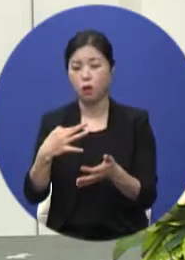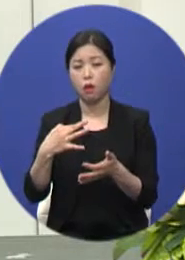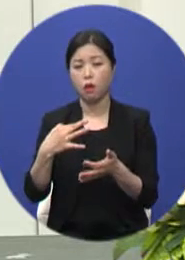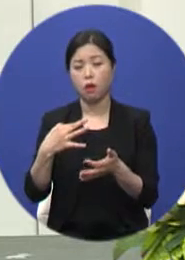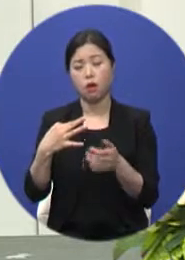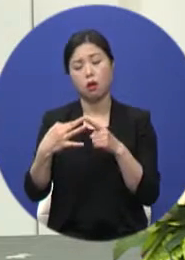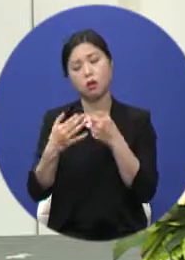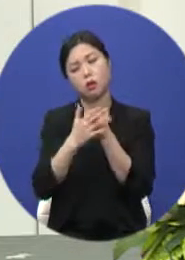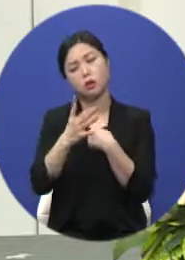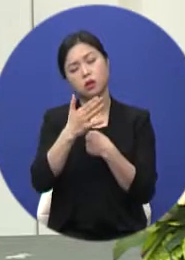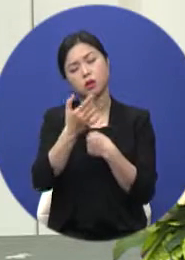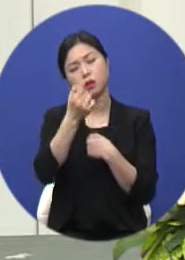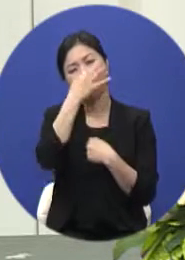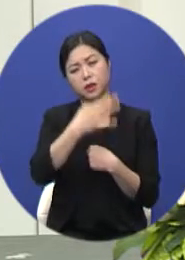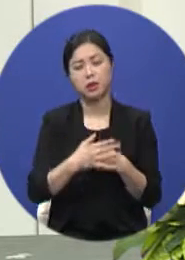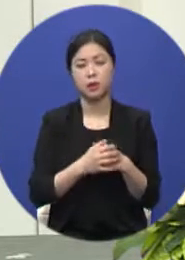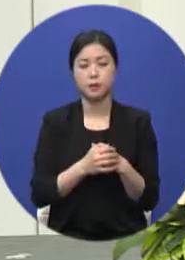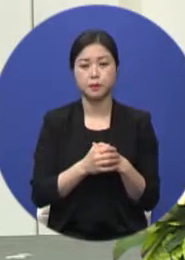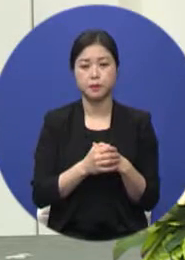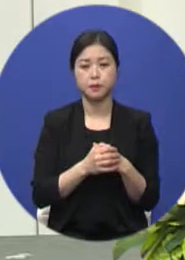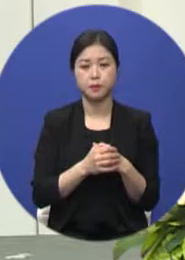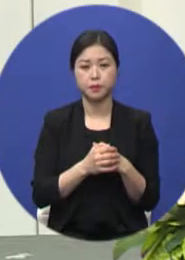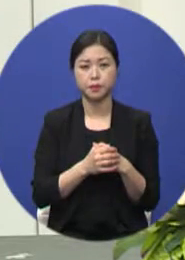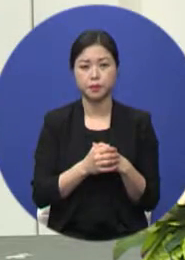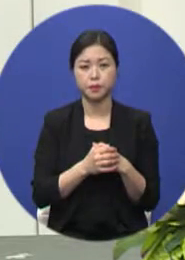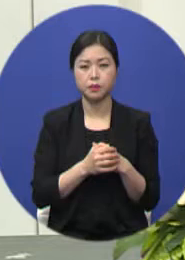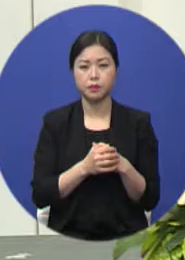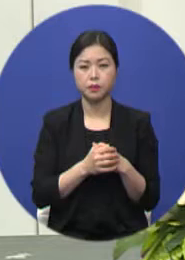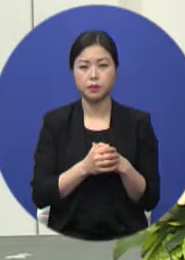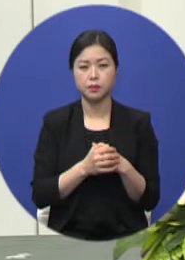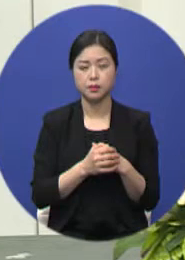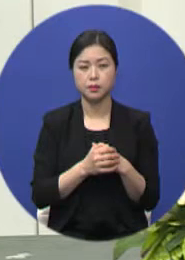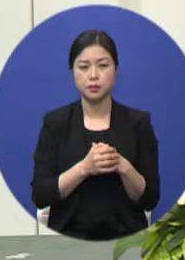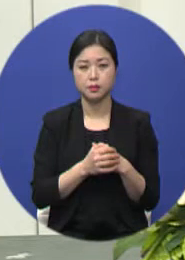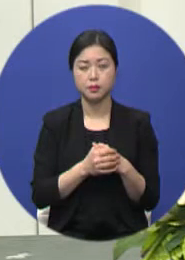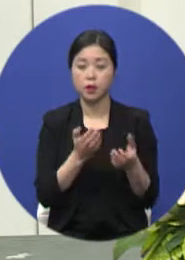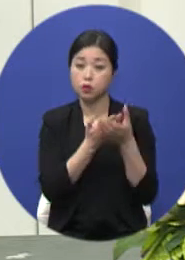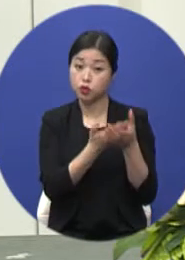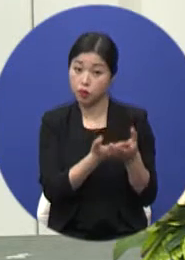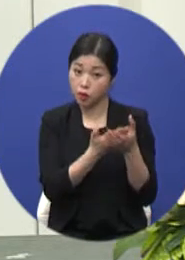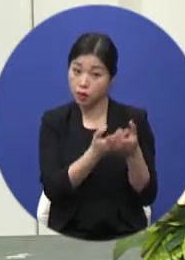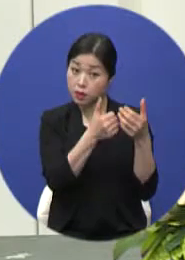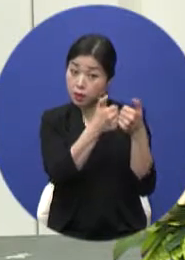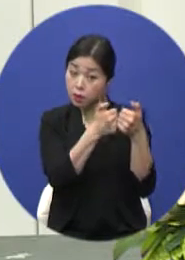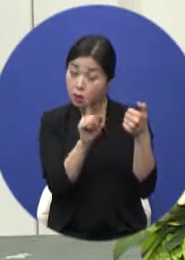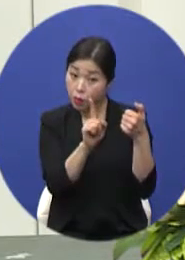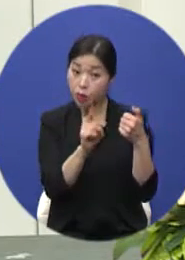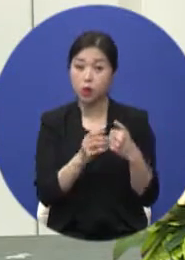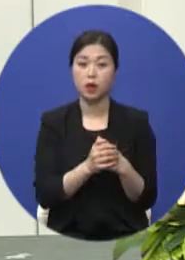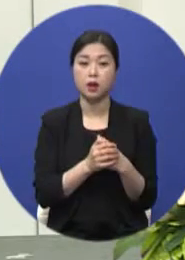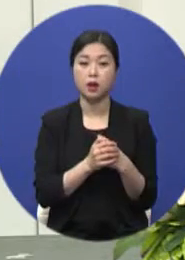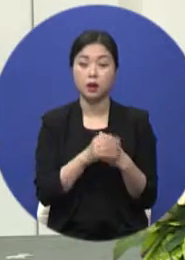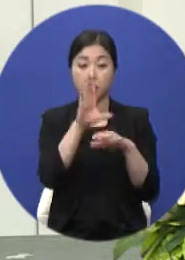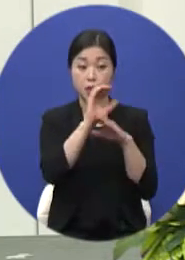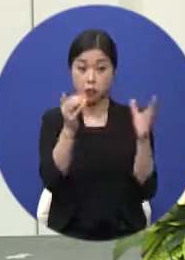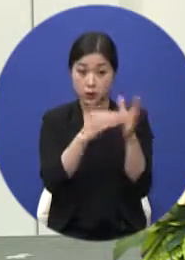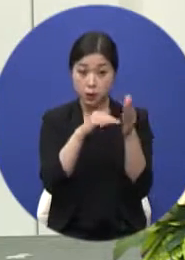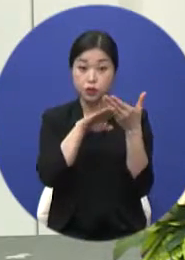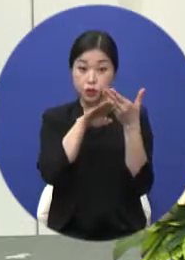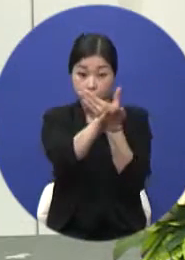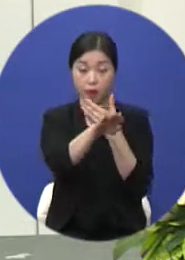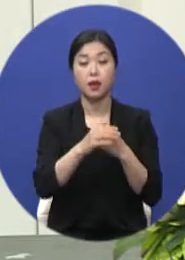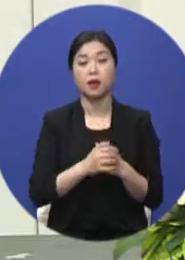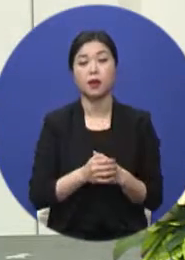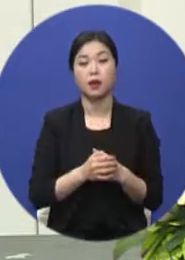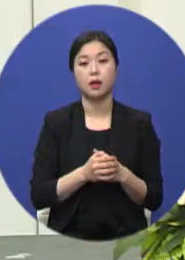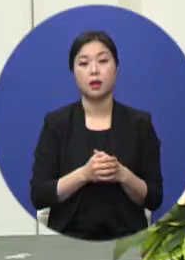정신과 약도 먹고 꿀 마셨어요. 네. 조금 더 이제 그 중요한 상담은 방송이 끝난 다음에